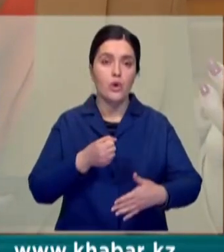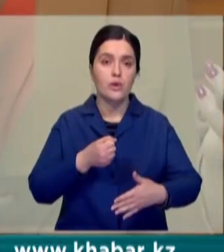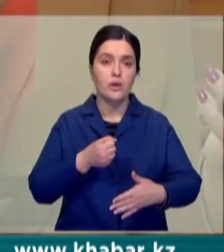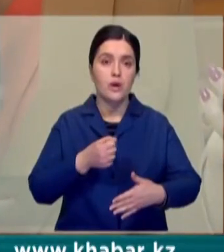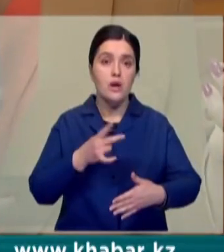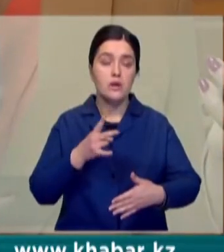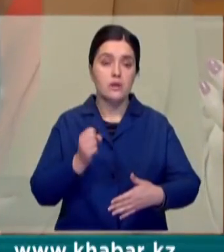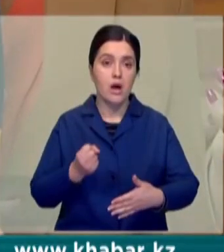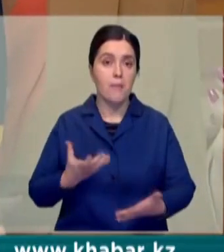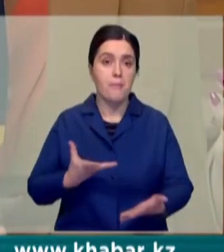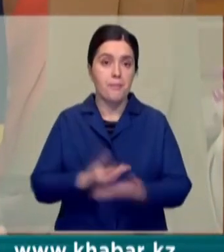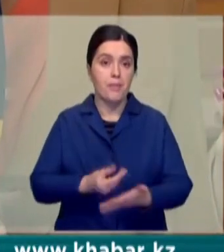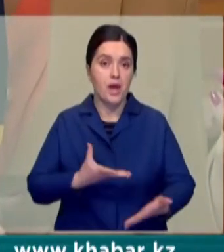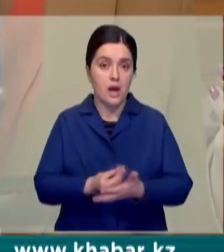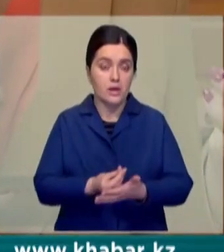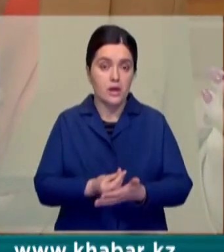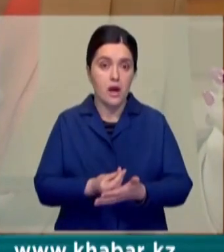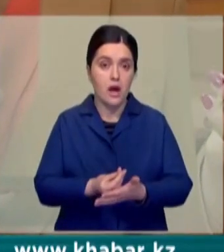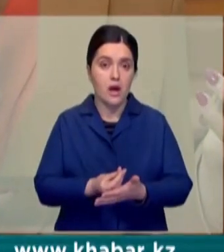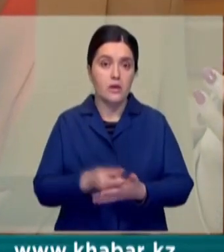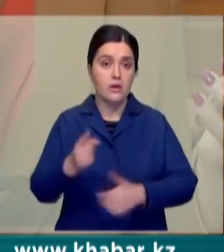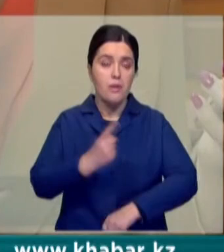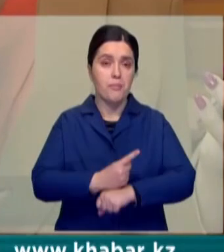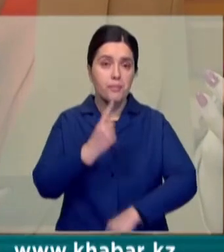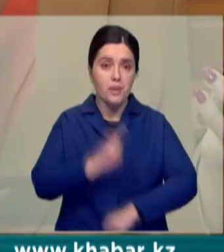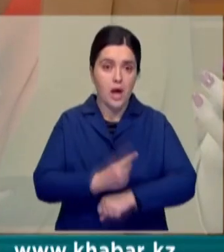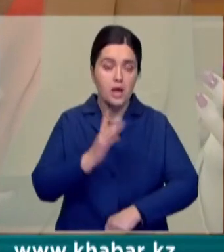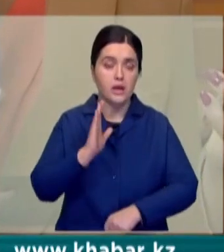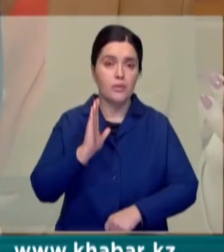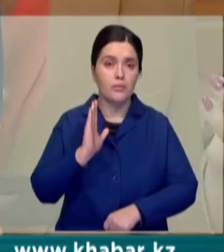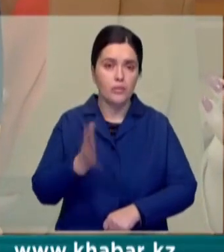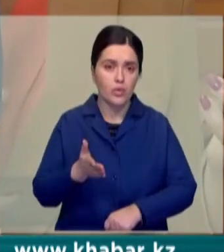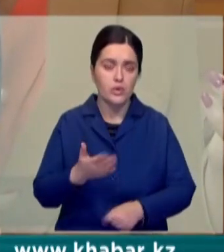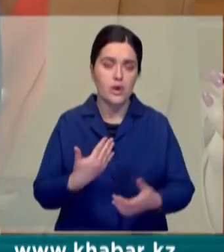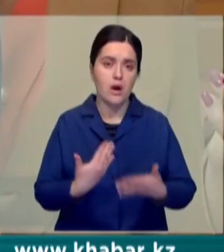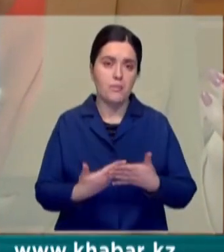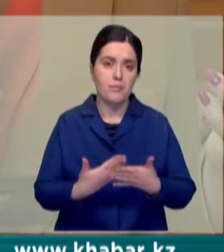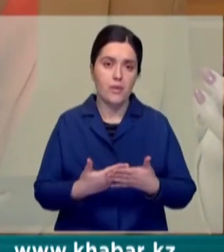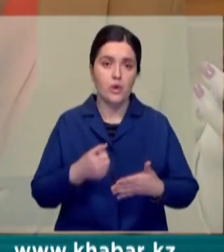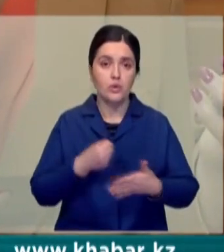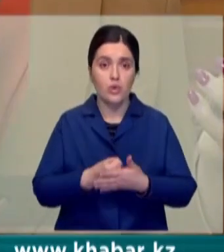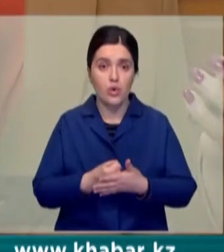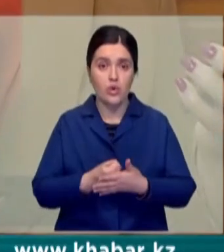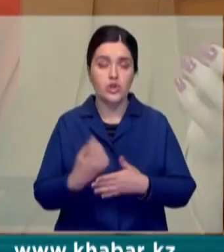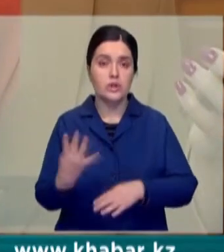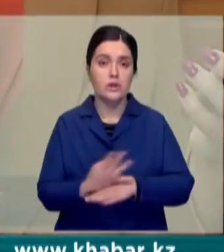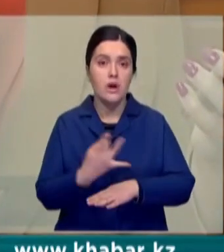осуществляться на платной основе, а их на этом комплексе планируется осуществлять до 4 в